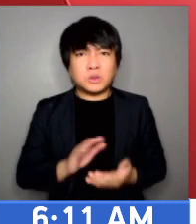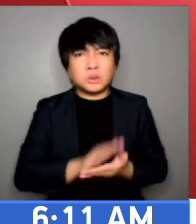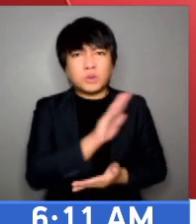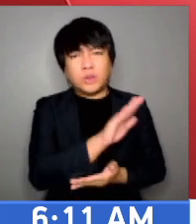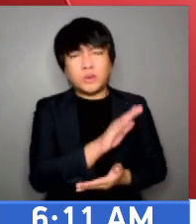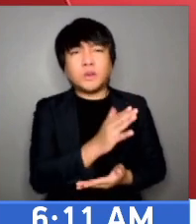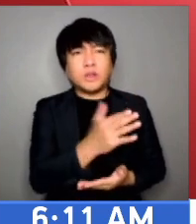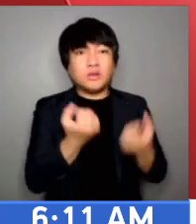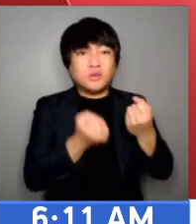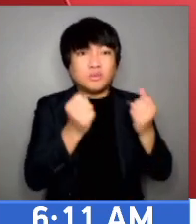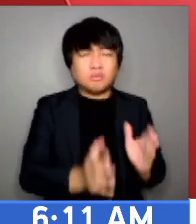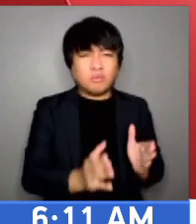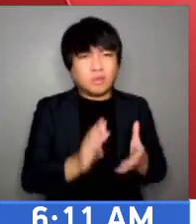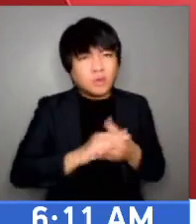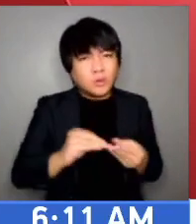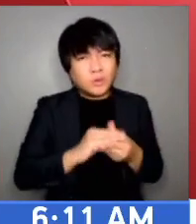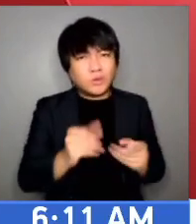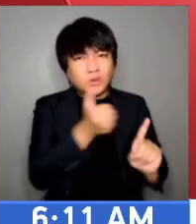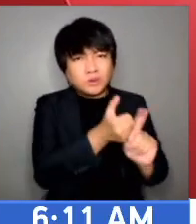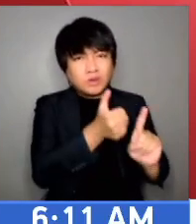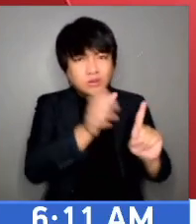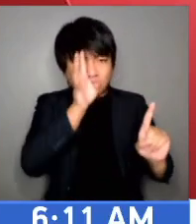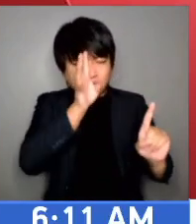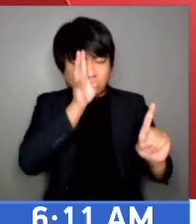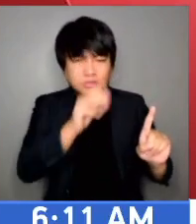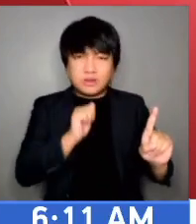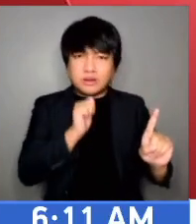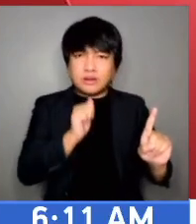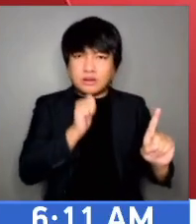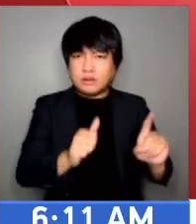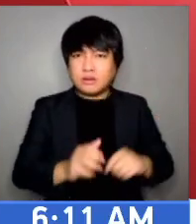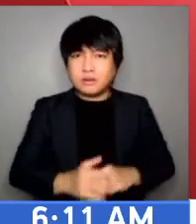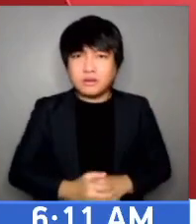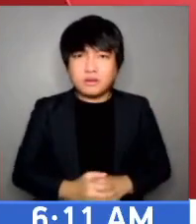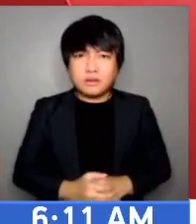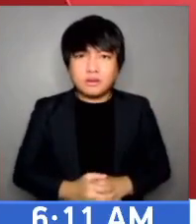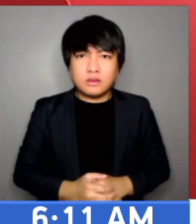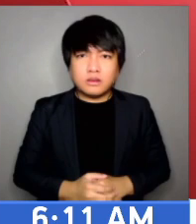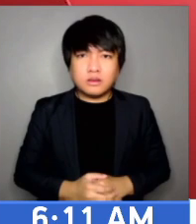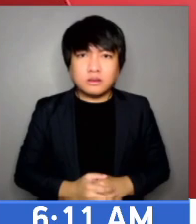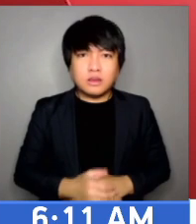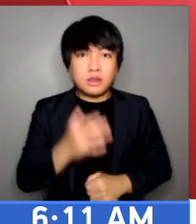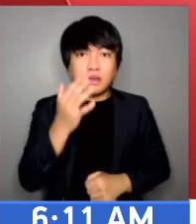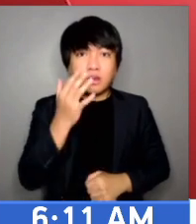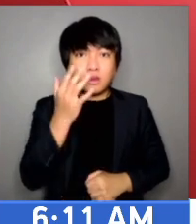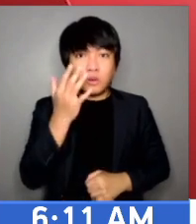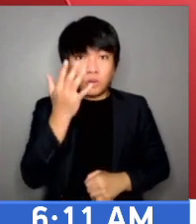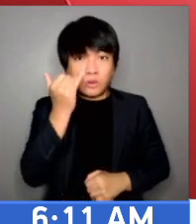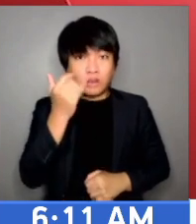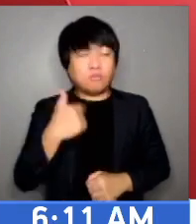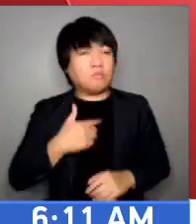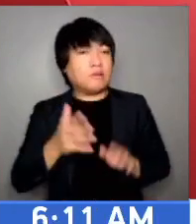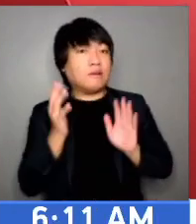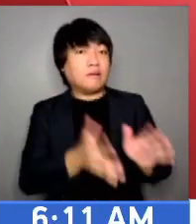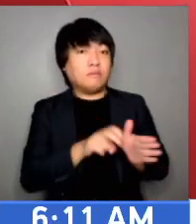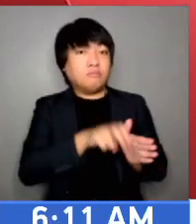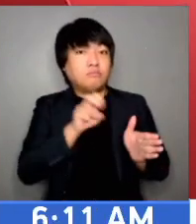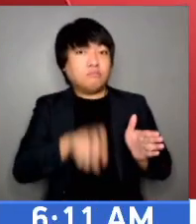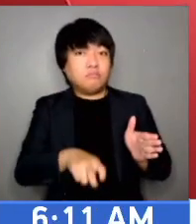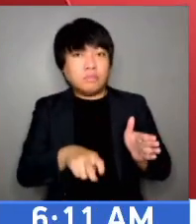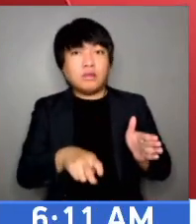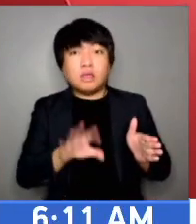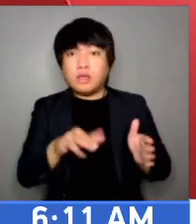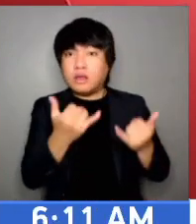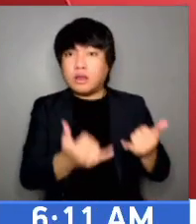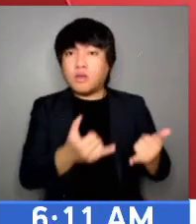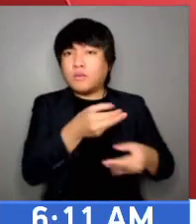ka guilty, nga ibilin mo ang taxi sa lodge. Yeah. Tubong, aray ko daan, may ginaprocess ko. Ginaprocess ko na mag-file case,